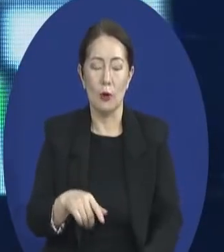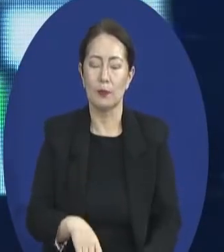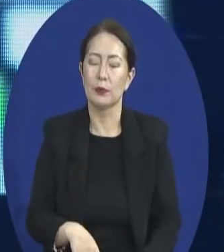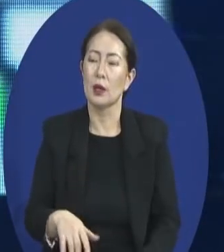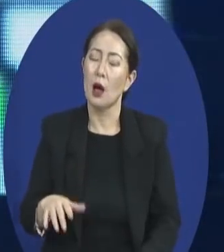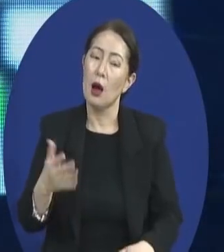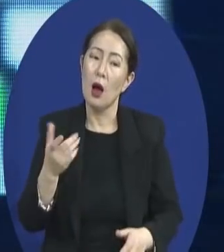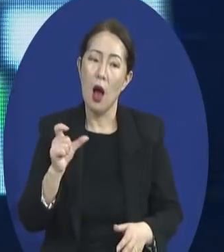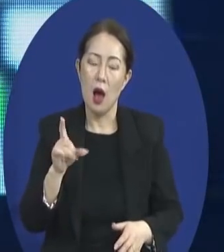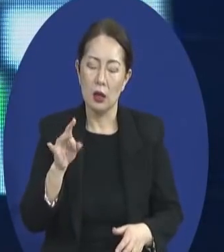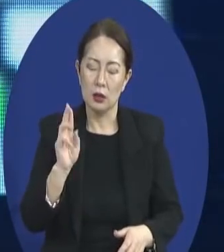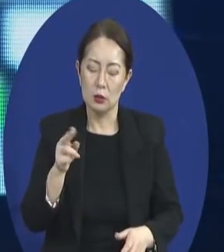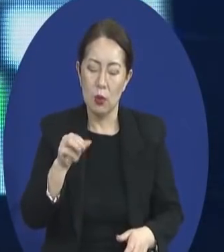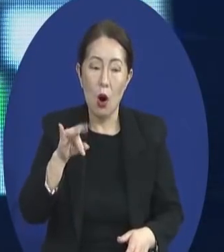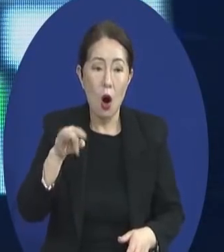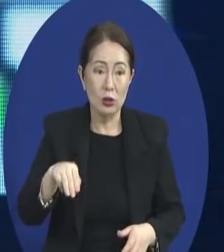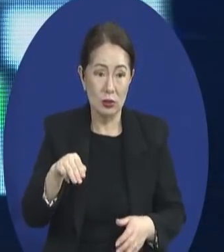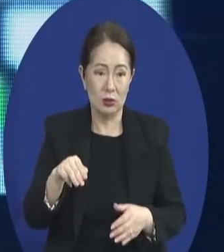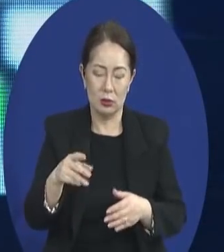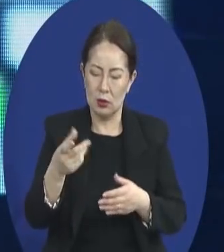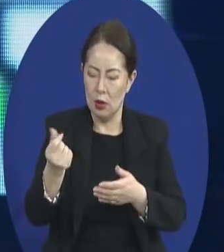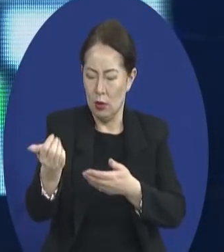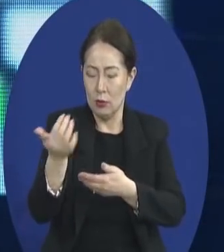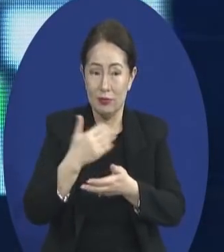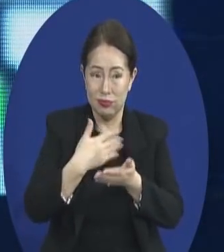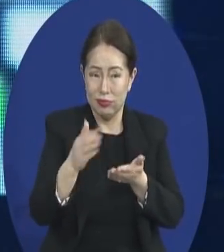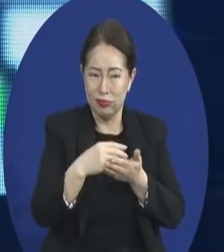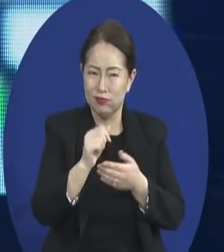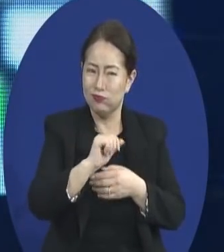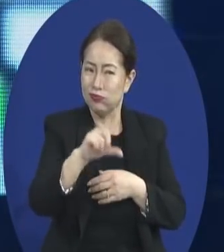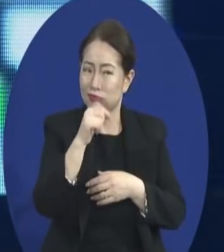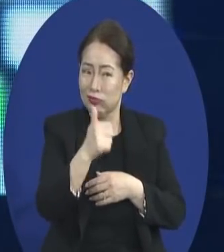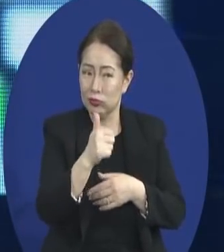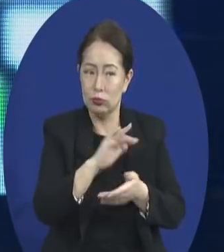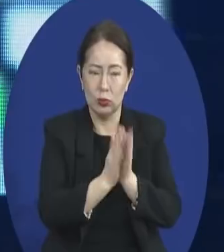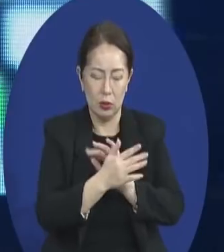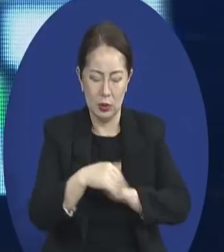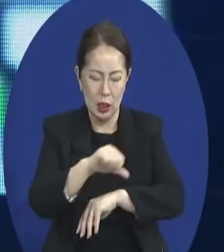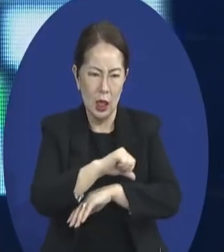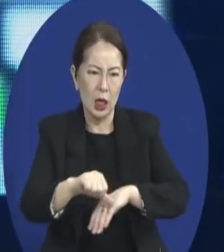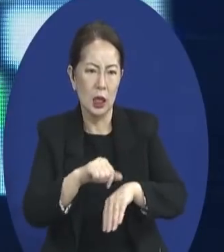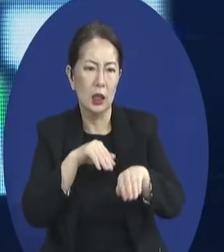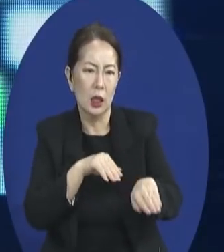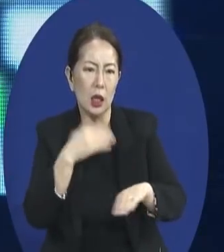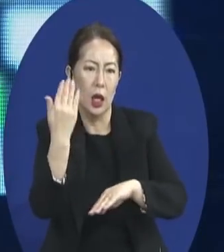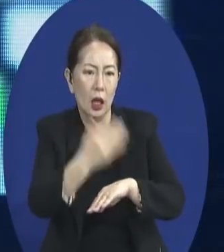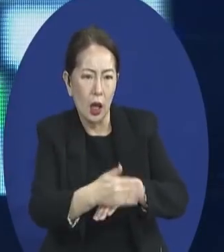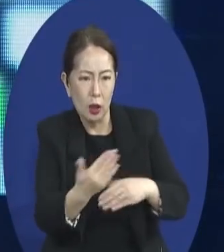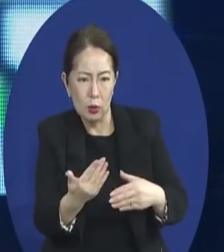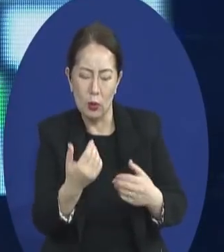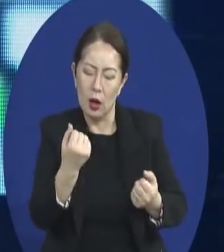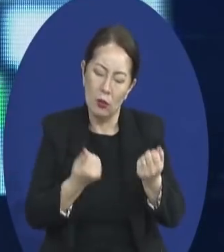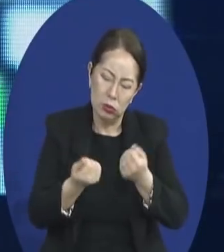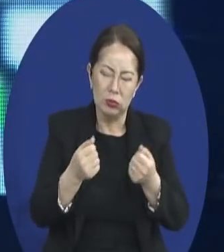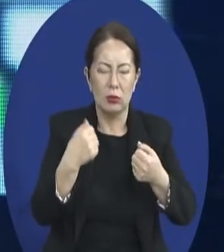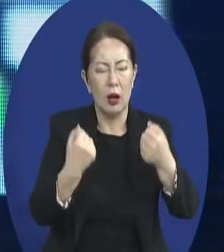Экспортын голлох бүтээгдэхүүний ханш эрэг байх таамаг байгаа хэдий ч хилийн саатлах хүчин чадлаас төсвийн төлөвлөгөө шалтгаална. 2021 оны